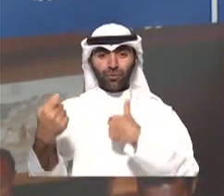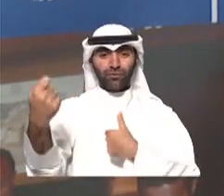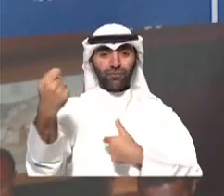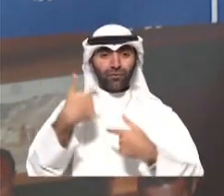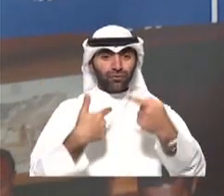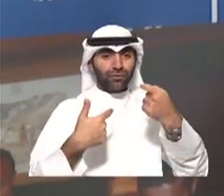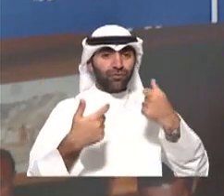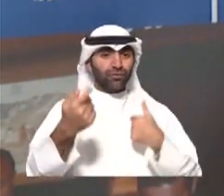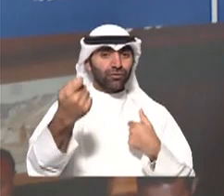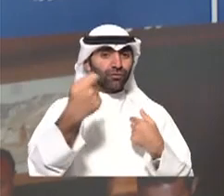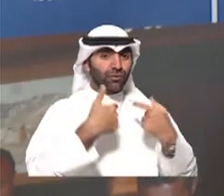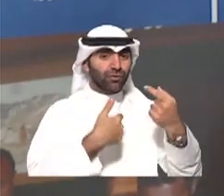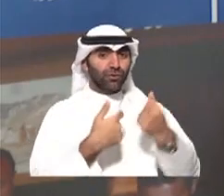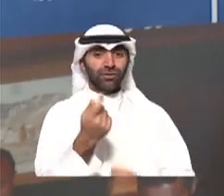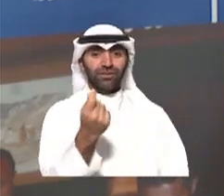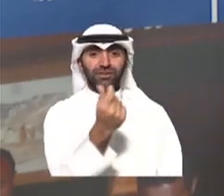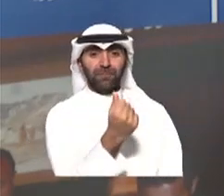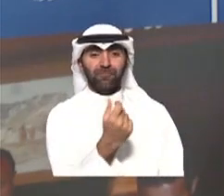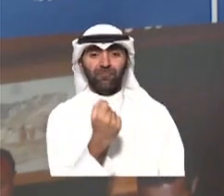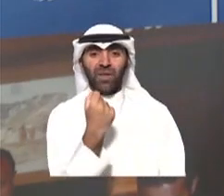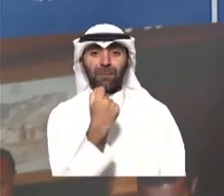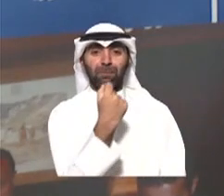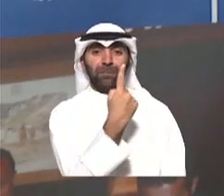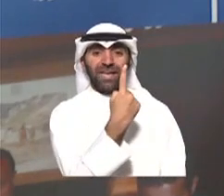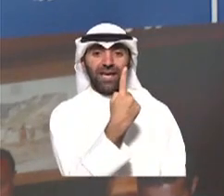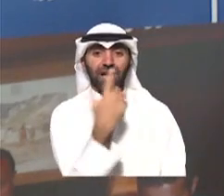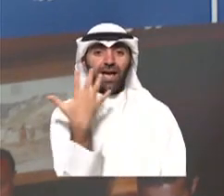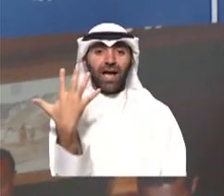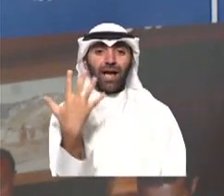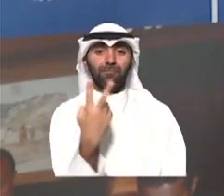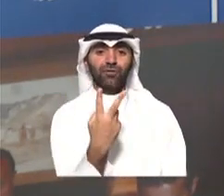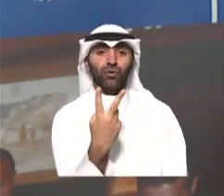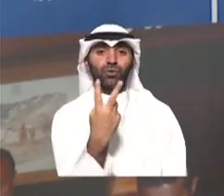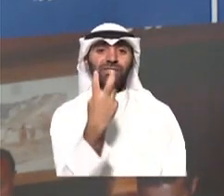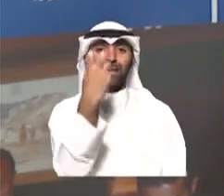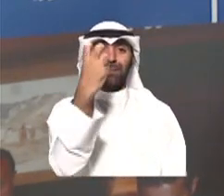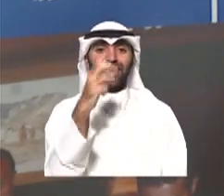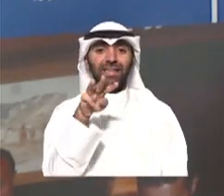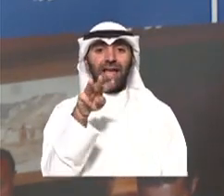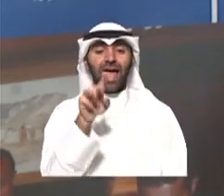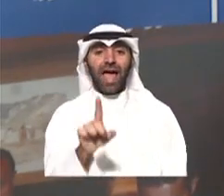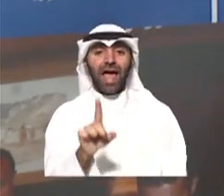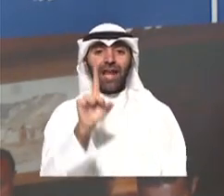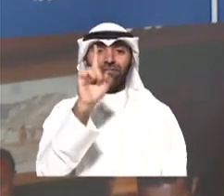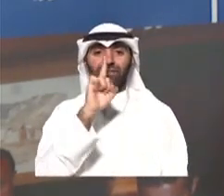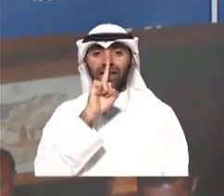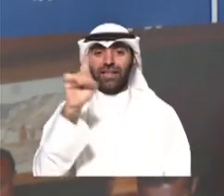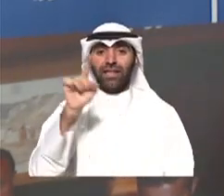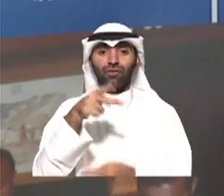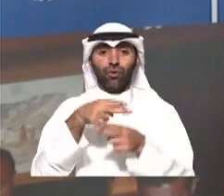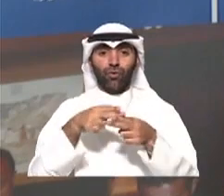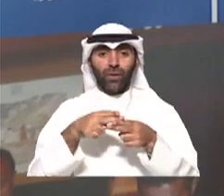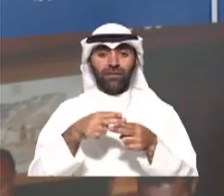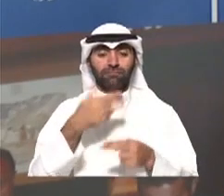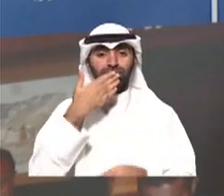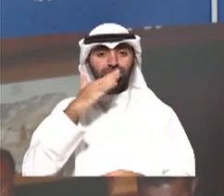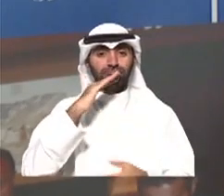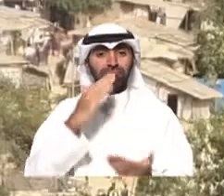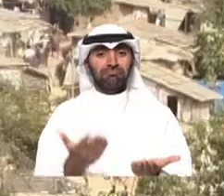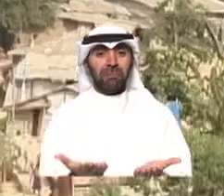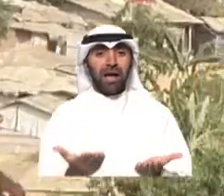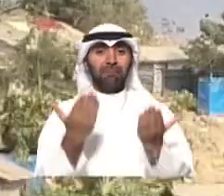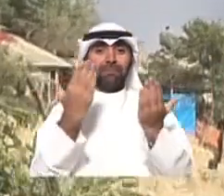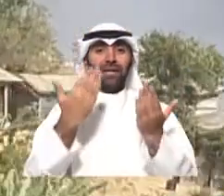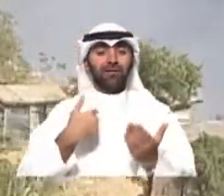الدراسة لـ5 مراحل وبحجم الأعداد الموجودة من اللاجئين، وأضفنا عليها يعني الكارثة اللي